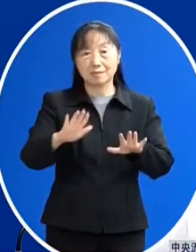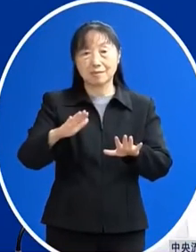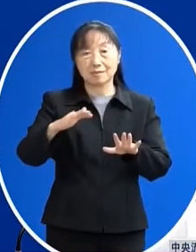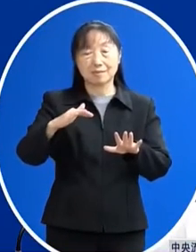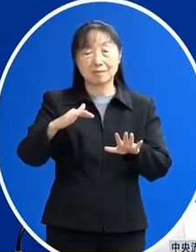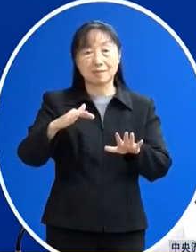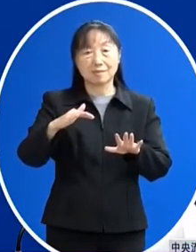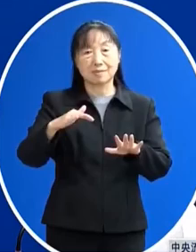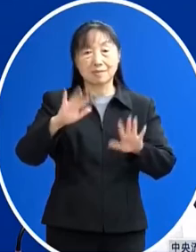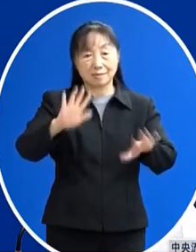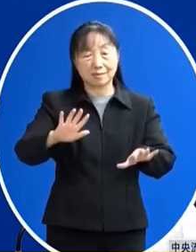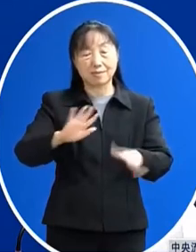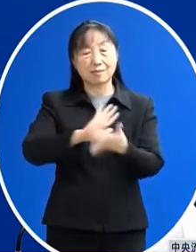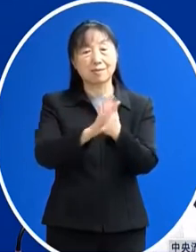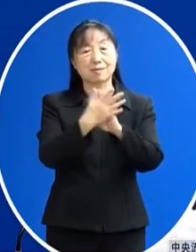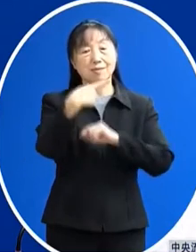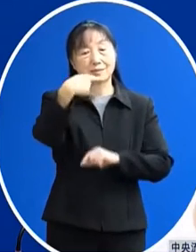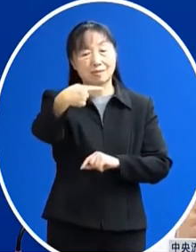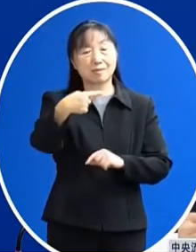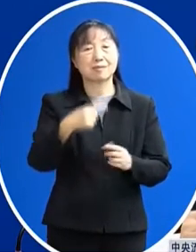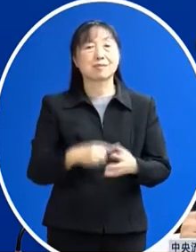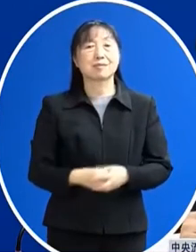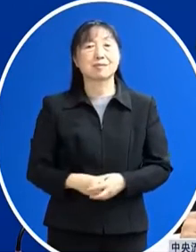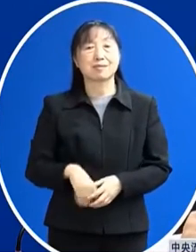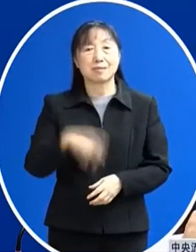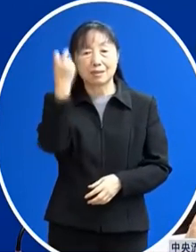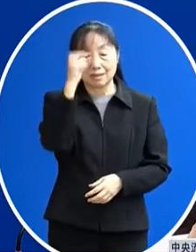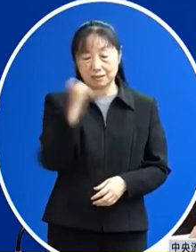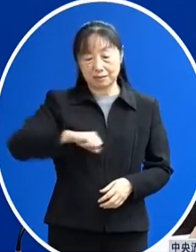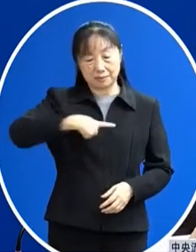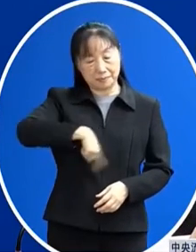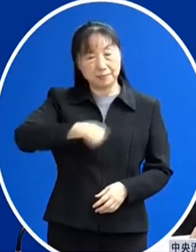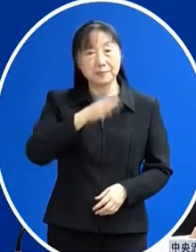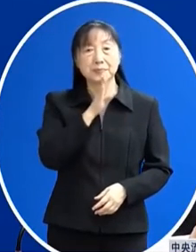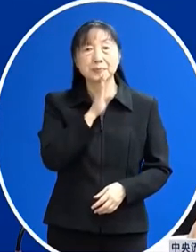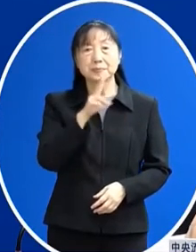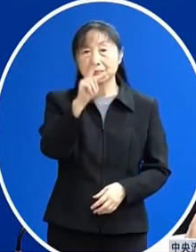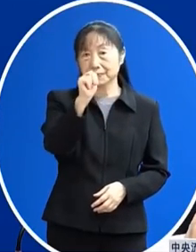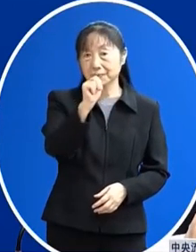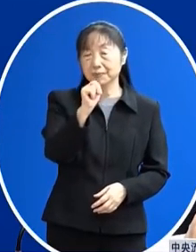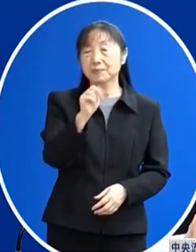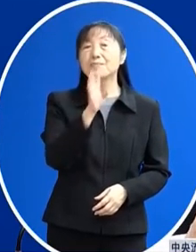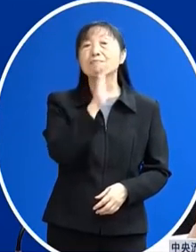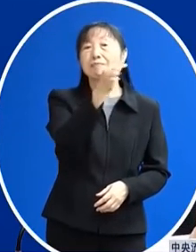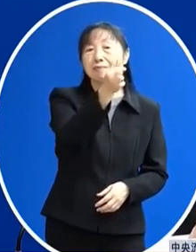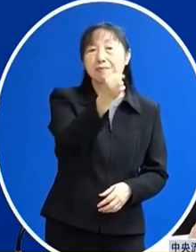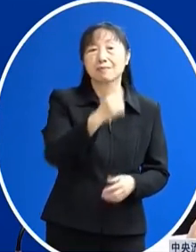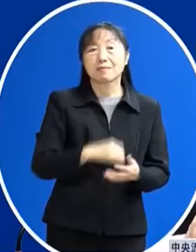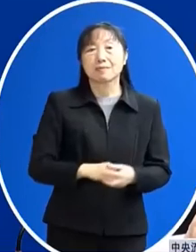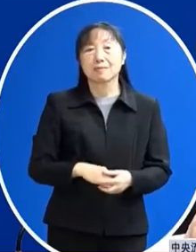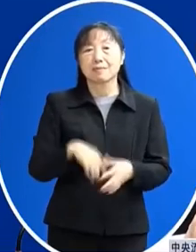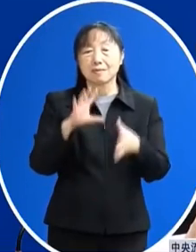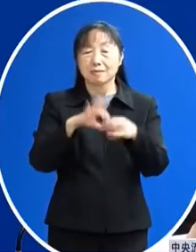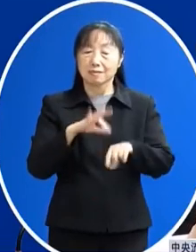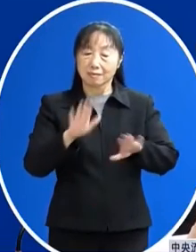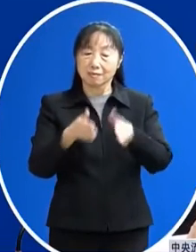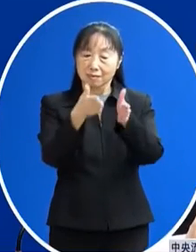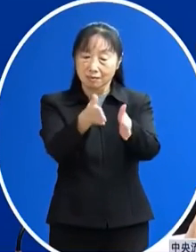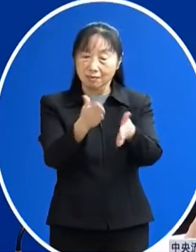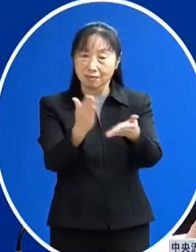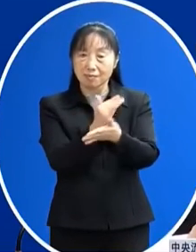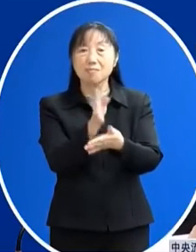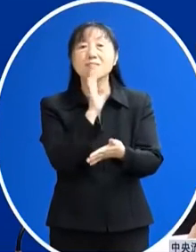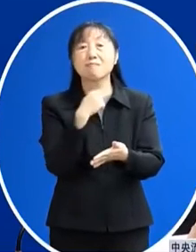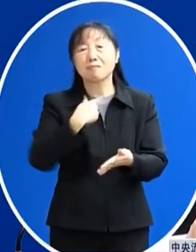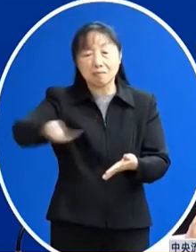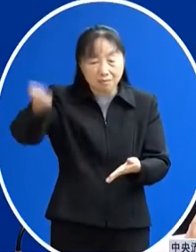降到是呈现阴性了。另外检验抗体的结果是 N 抗体阳性，所以综合研判为一个旧